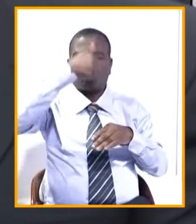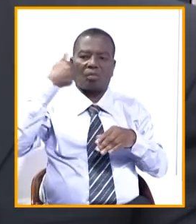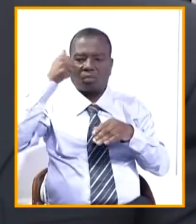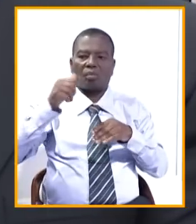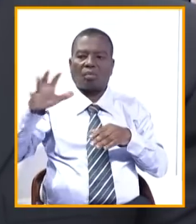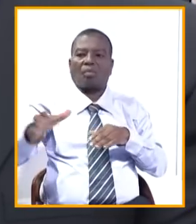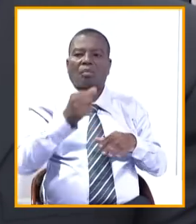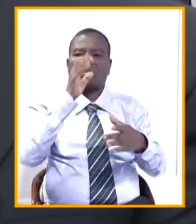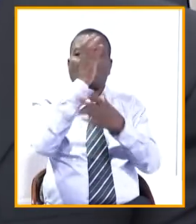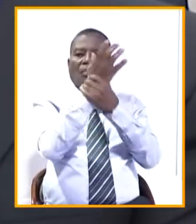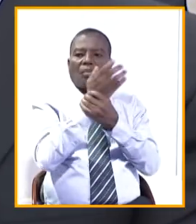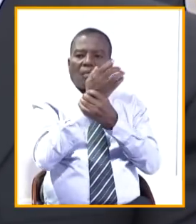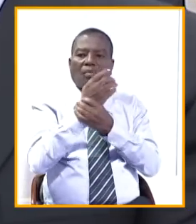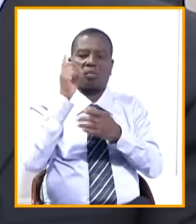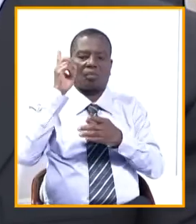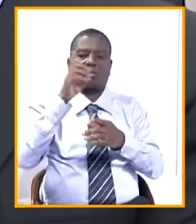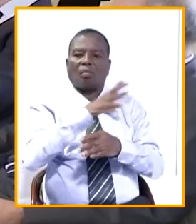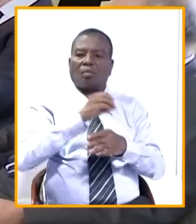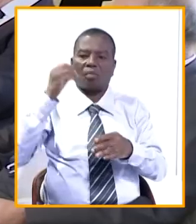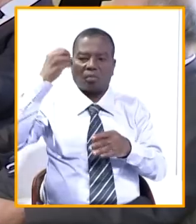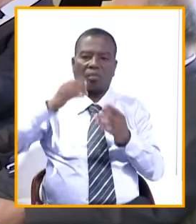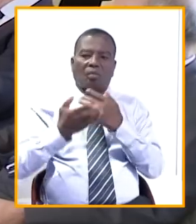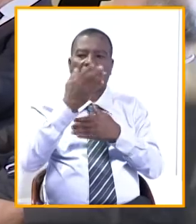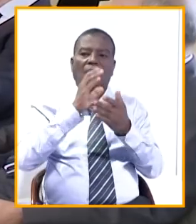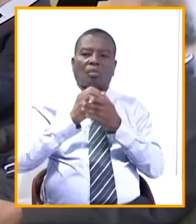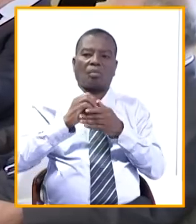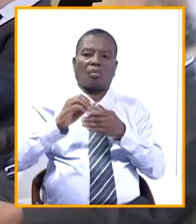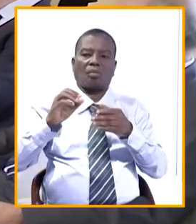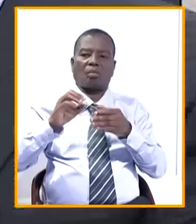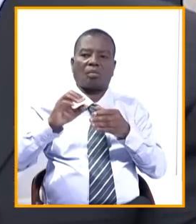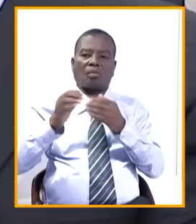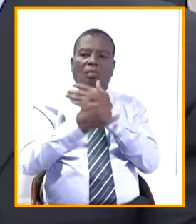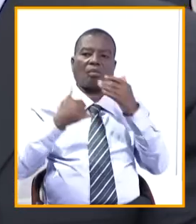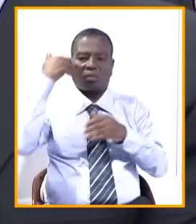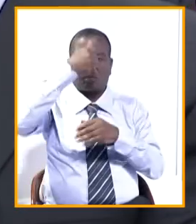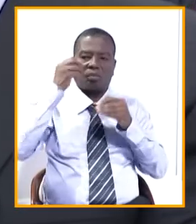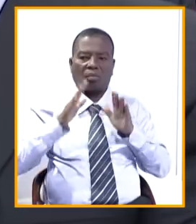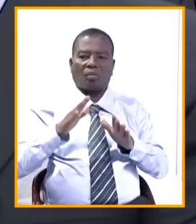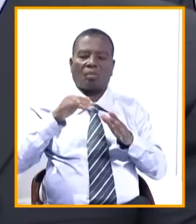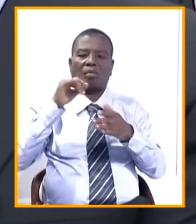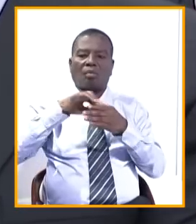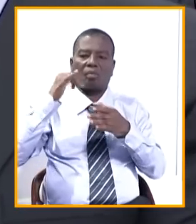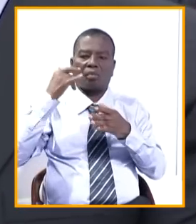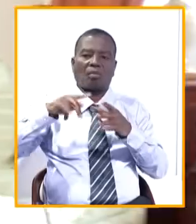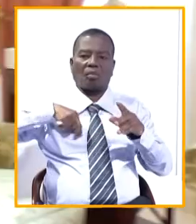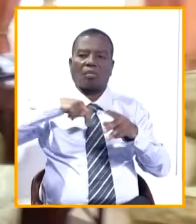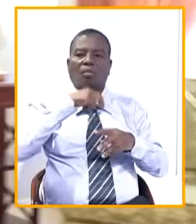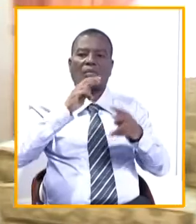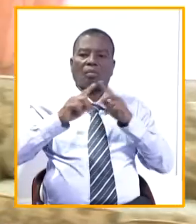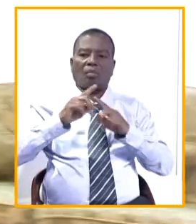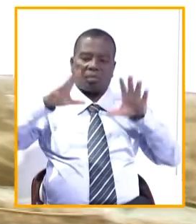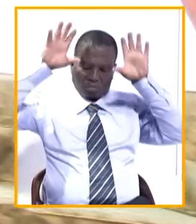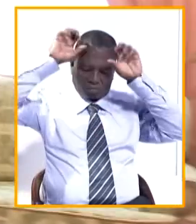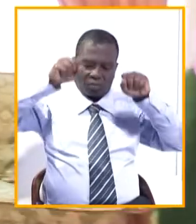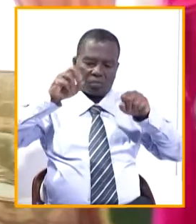l'Afrique prenne en main sa destinée. Cette destinée passe par la solidarité des pays africains. Et c'est de cela que nous avons parlé. Le